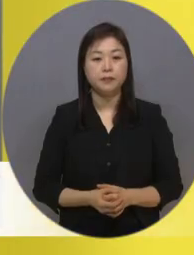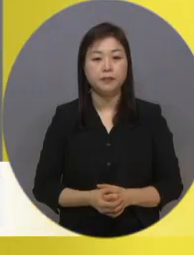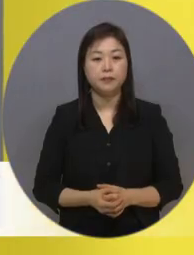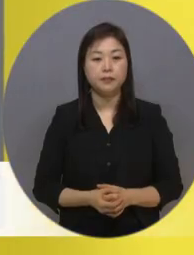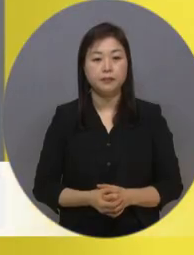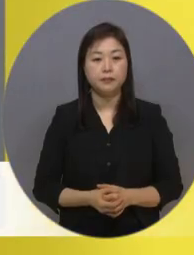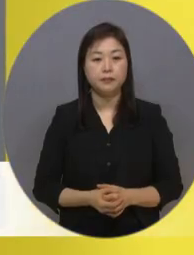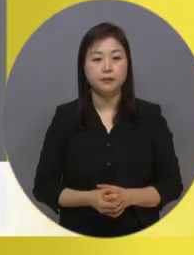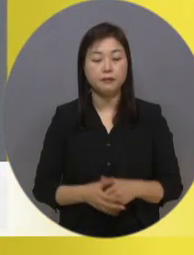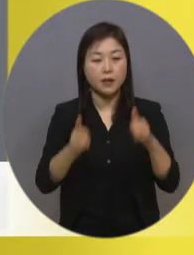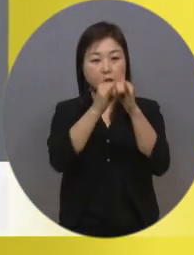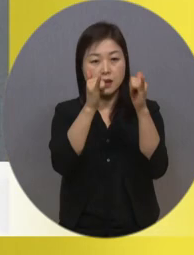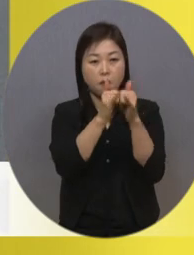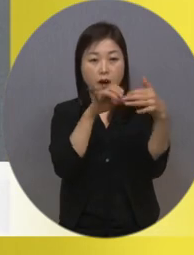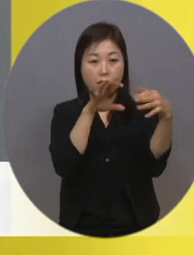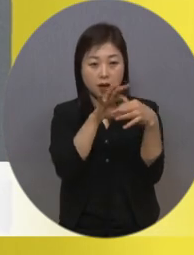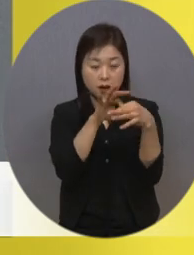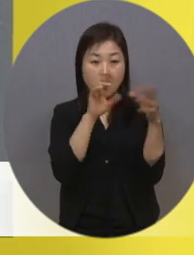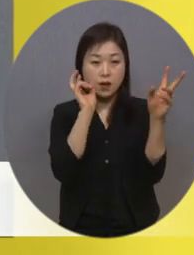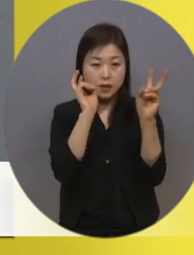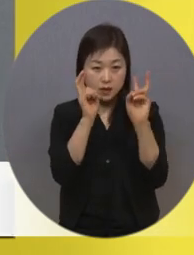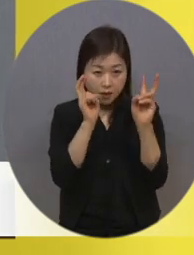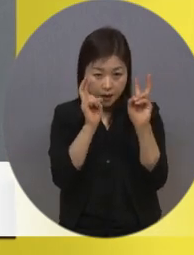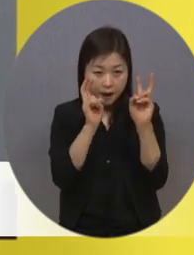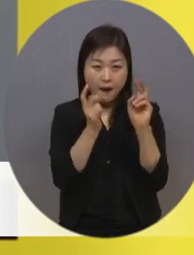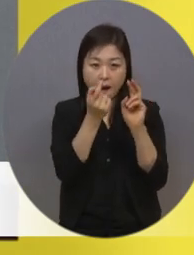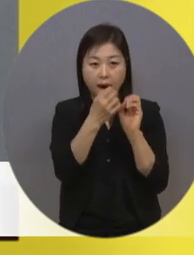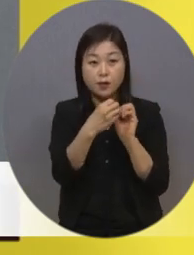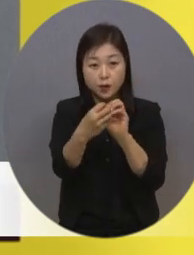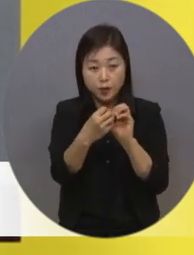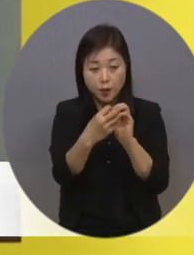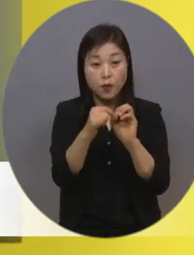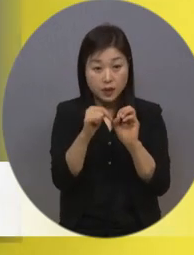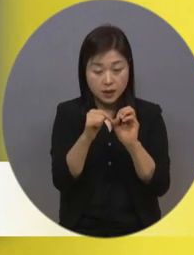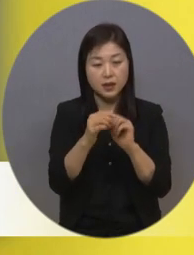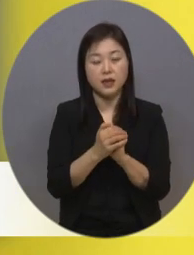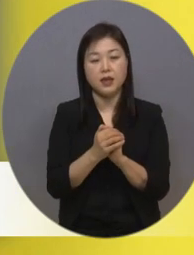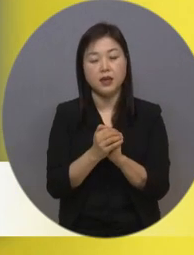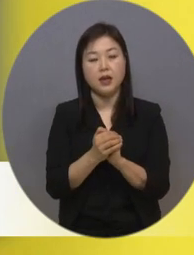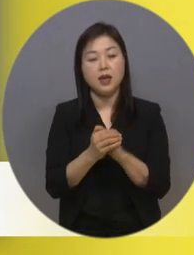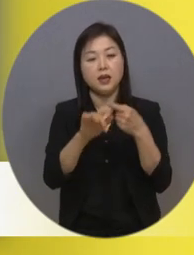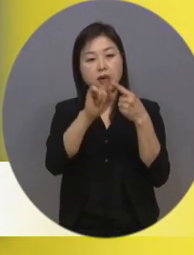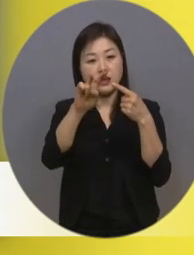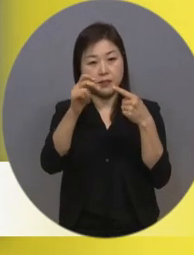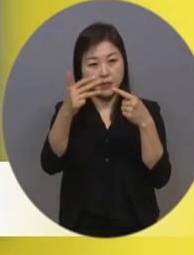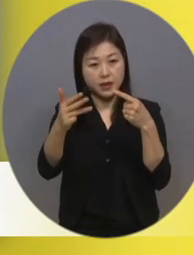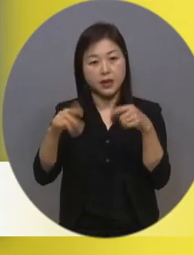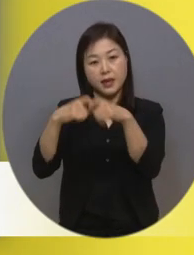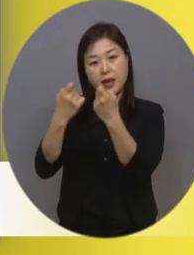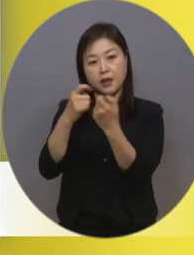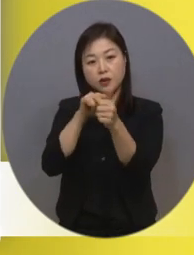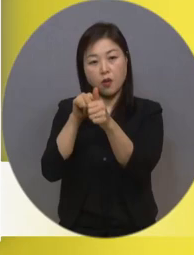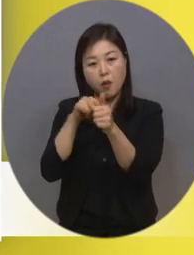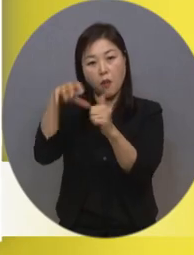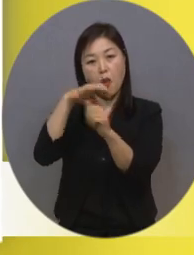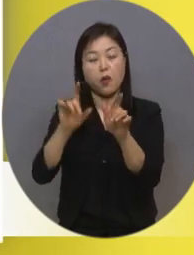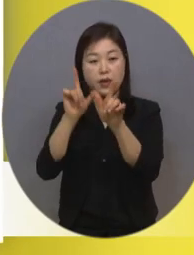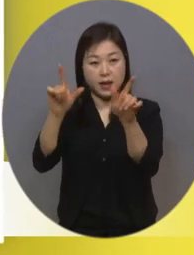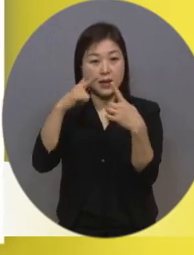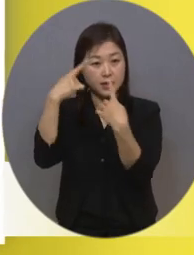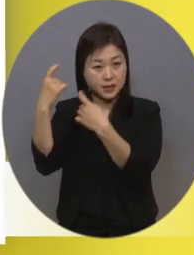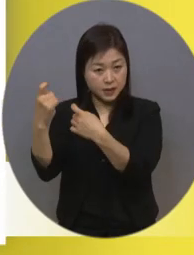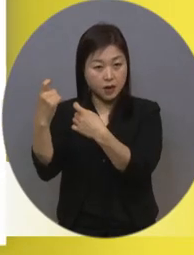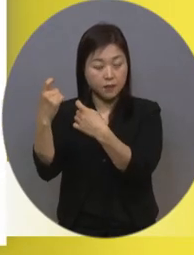사회적 기업 소소한 소통이 지난 1월 28일 개인정보 보호의 날을 맞아 일상에서 내 개인정보를